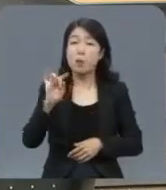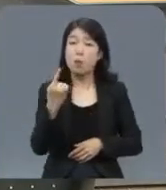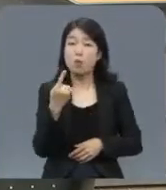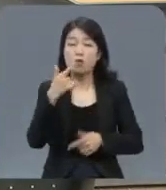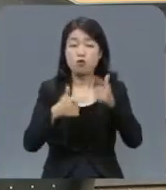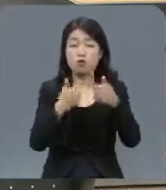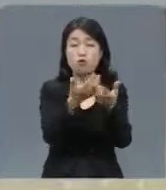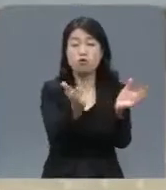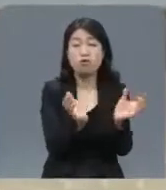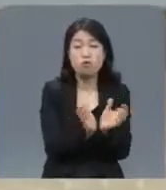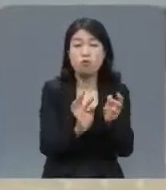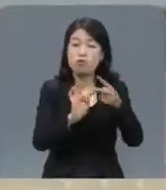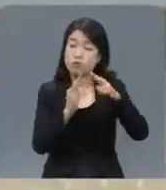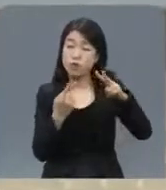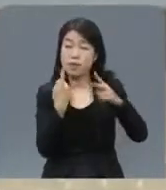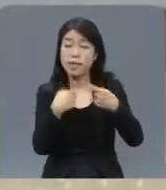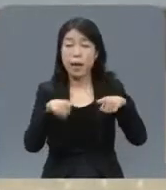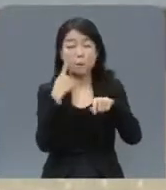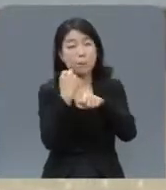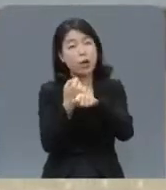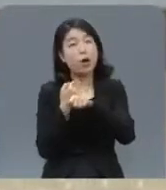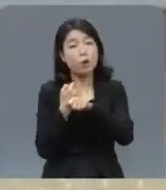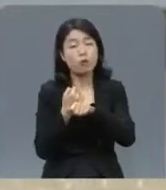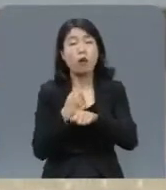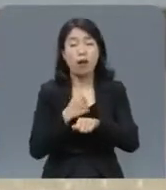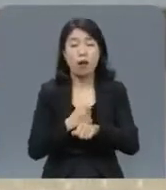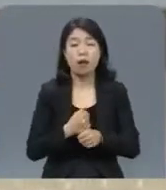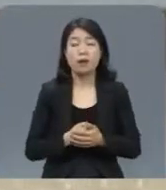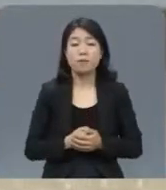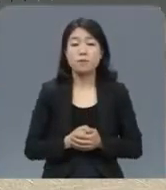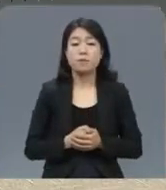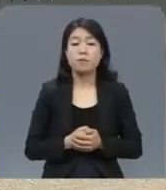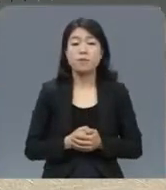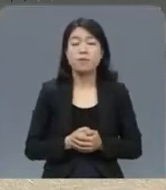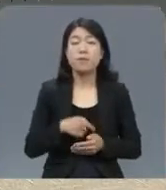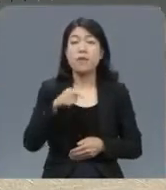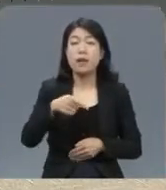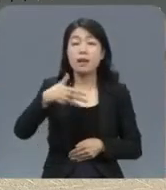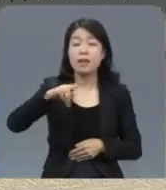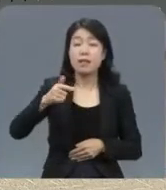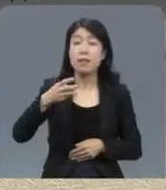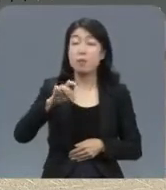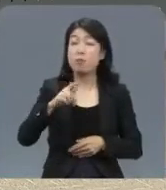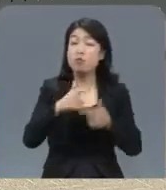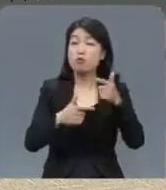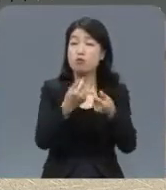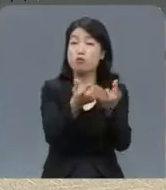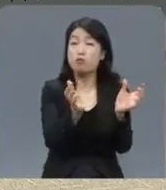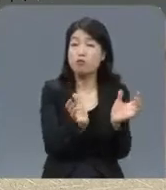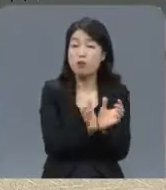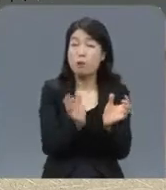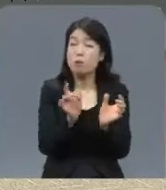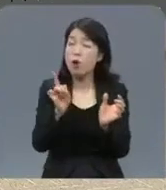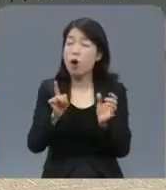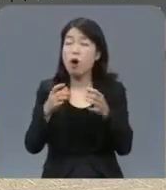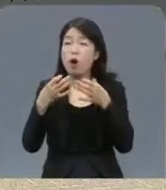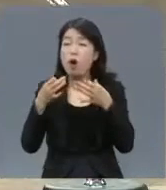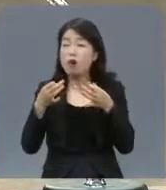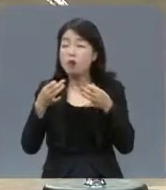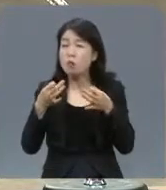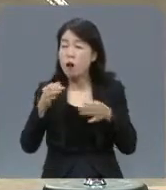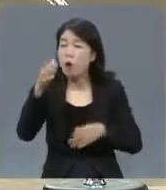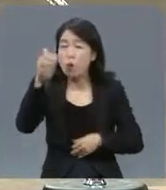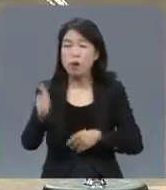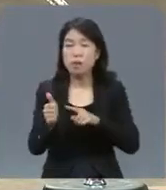유전자 교류와 공동 연구 등을 약속했습니다 충남 태안의 천리포 수목원은 고민 병과의 원장이 만든 국내 첫